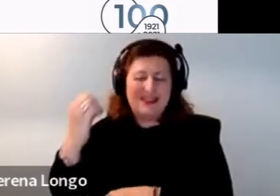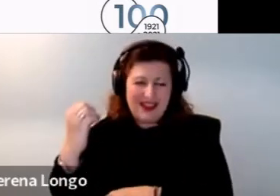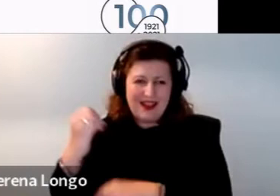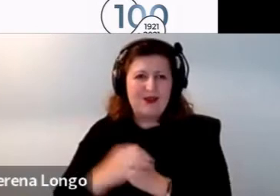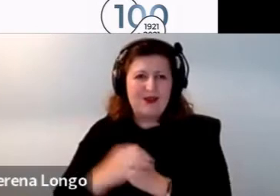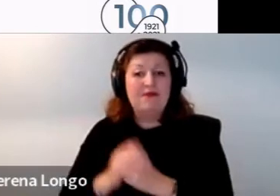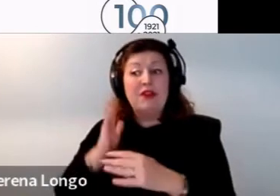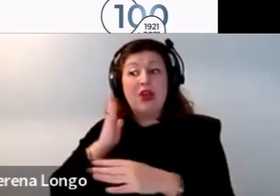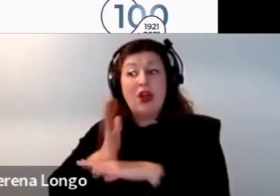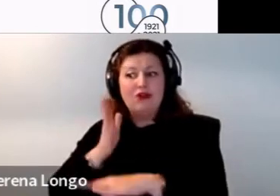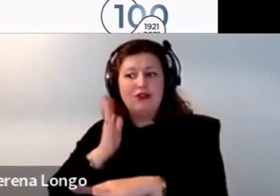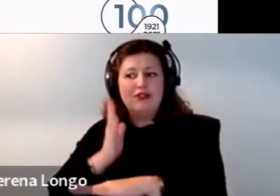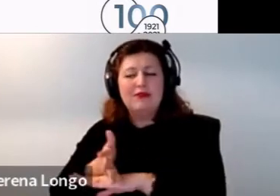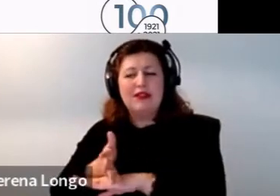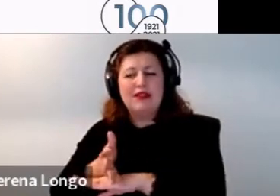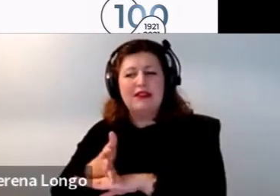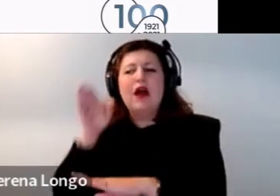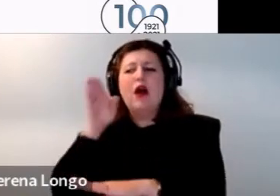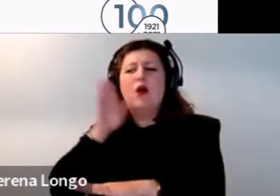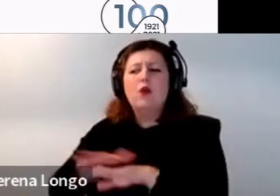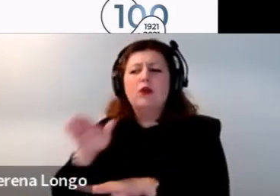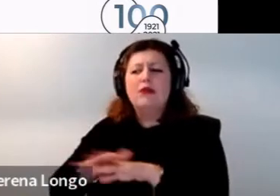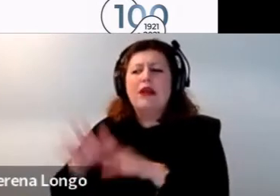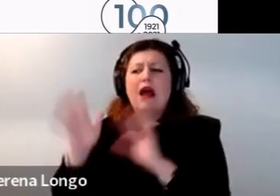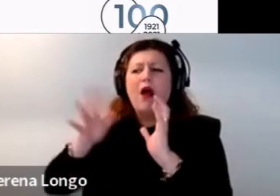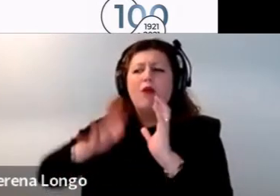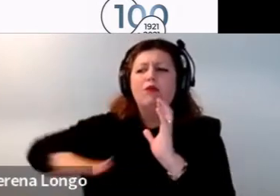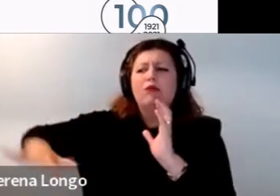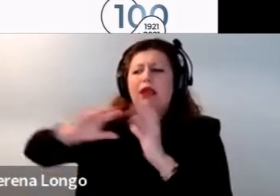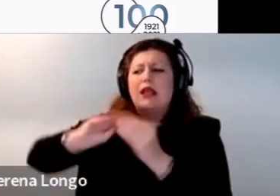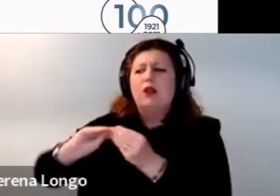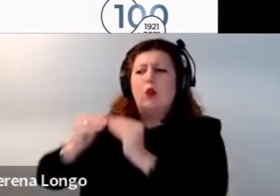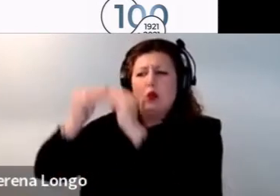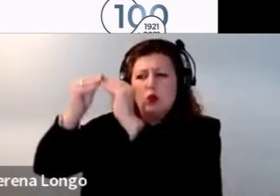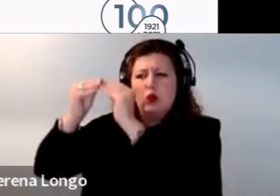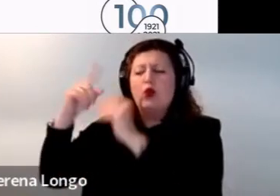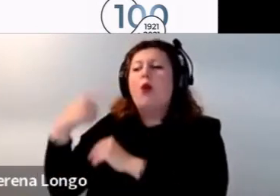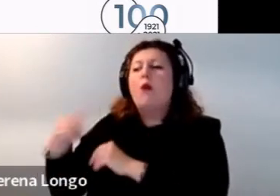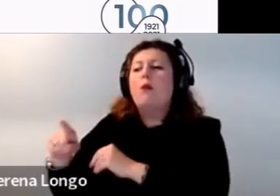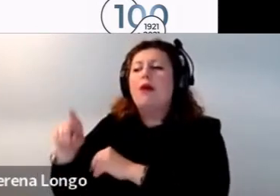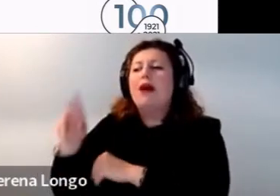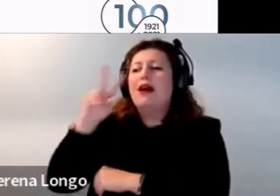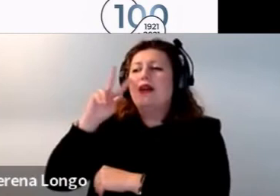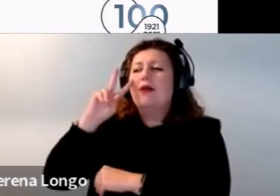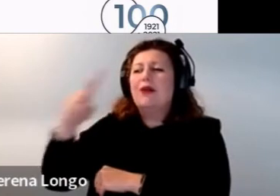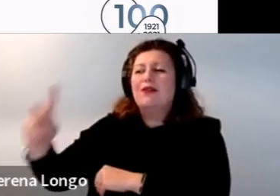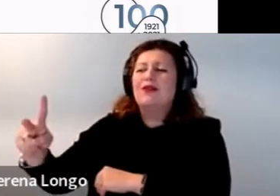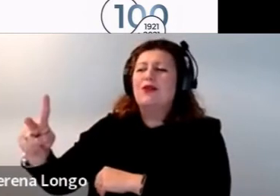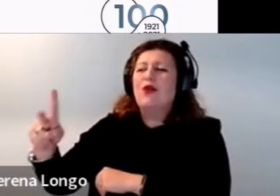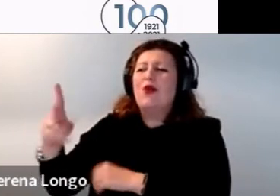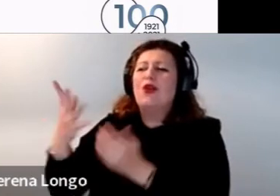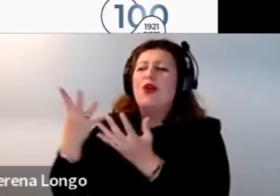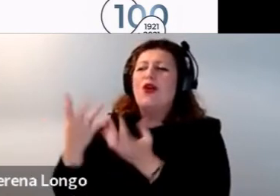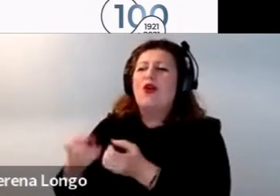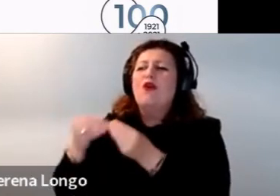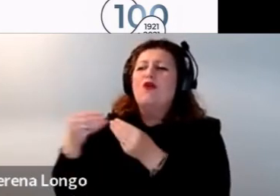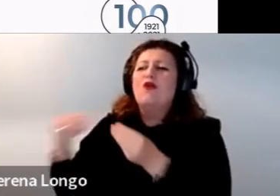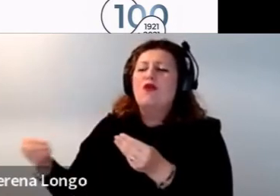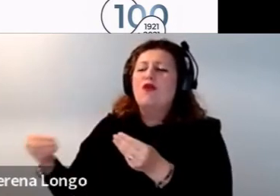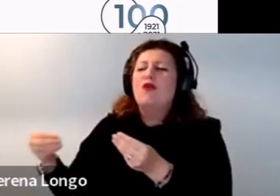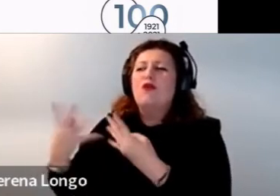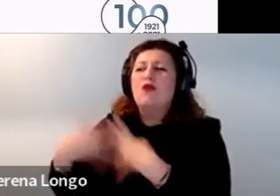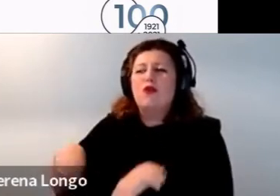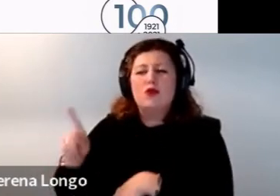tema dell'accessibilità e usabilità dell'ambiente costruito, i requisiti funzionali. Questo documento